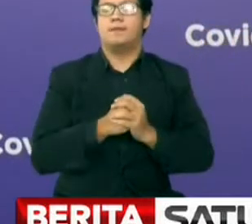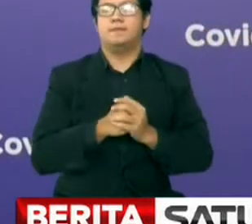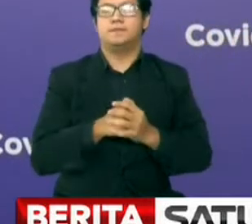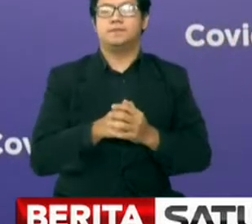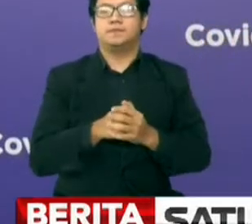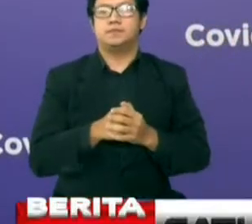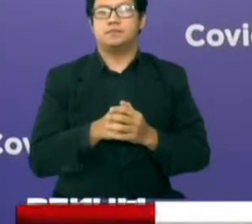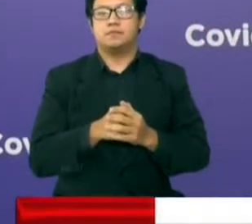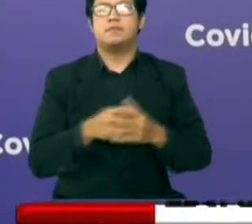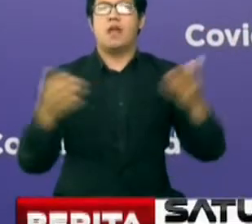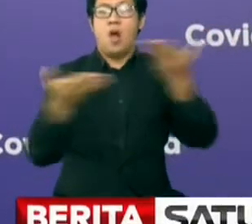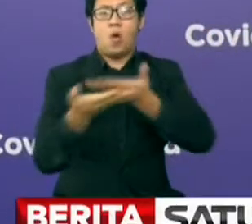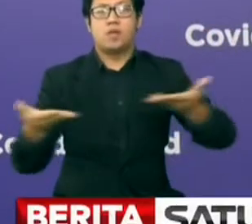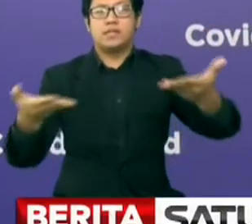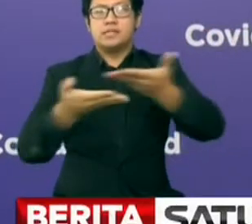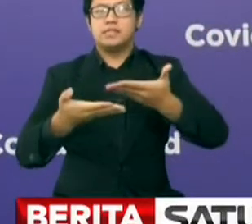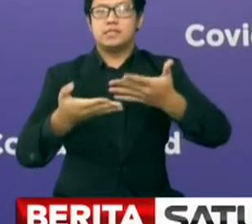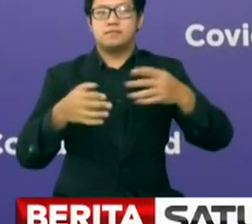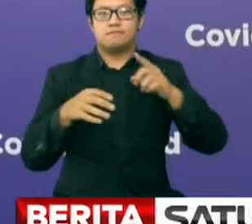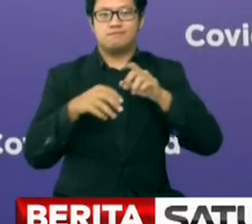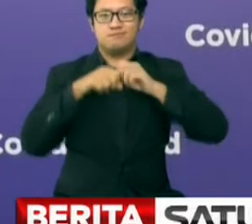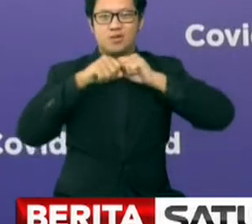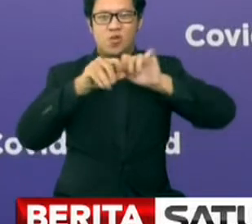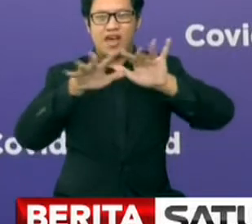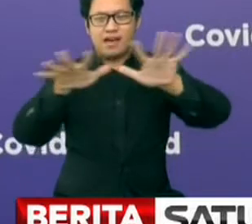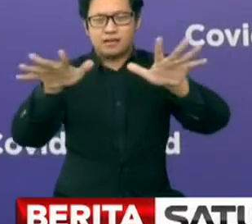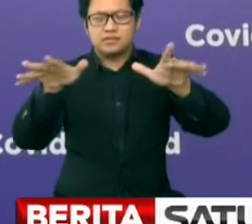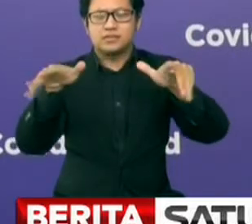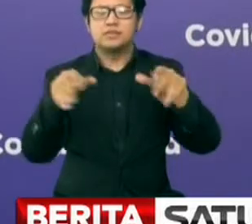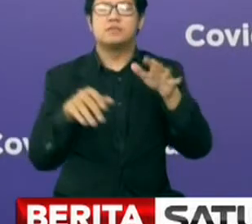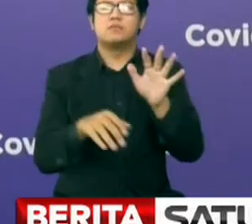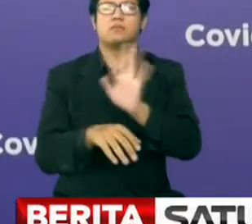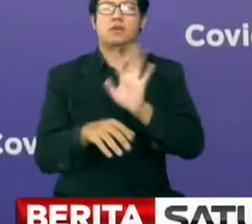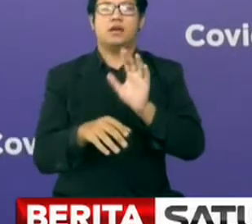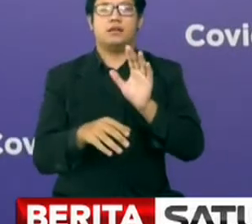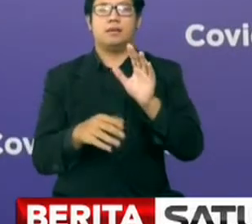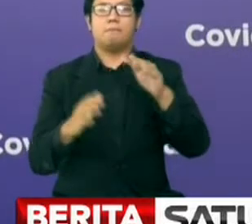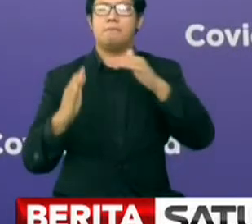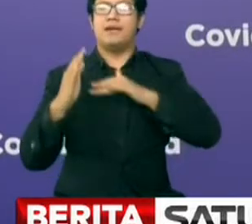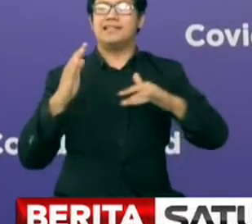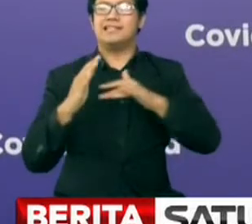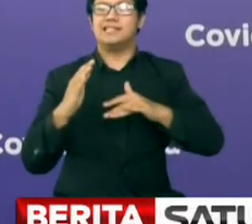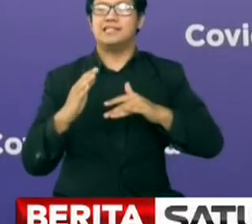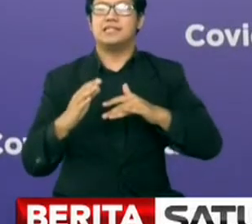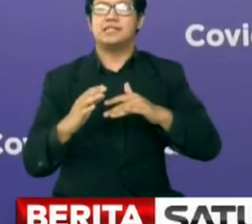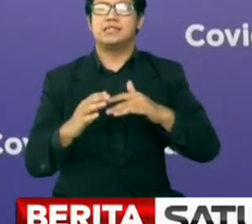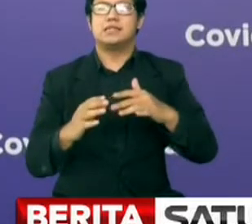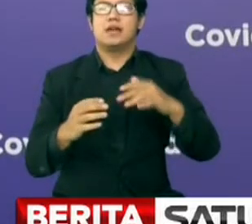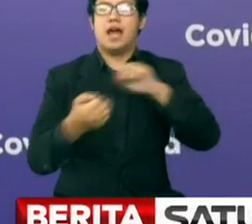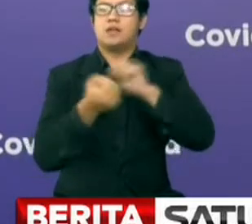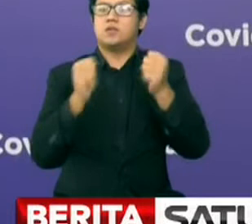pada kondisi dimana penularan itu sudah tidak lagi hanya berbasis pada imported Chase